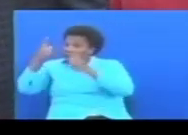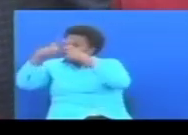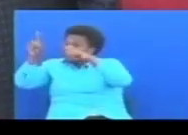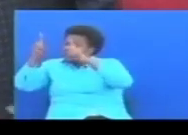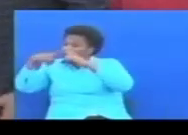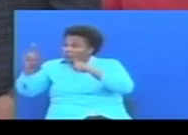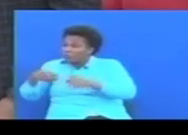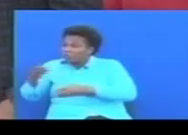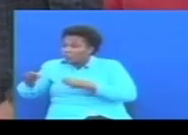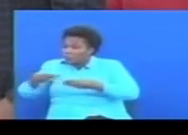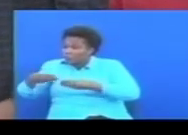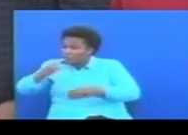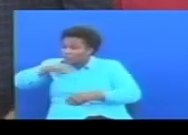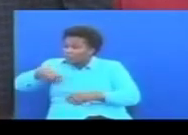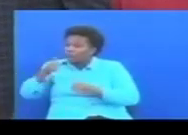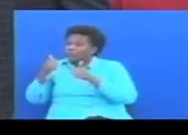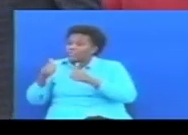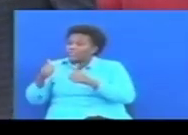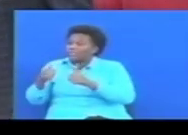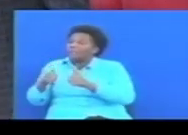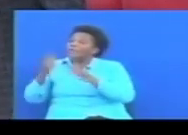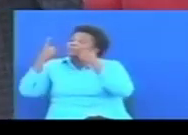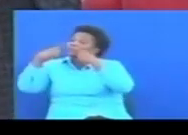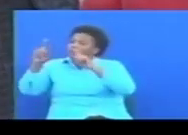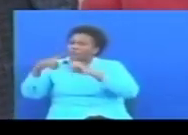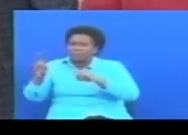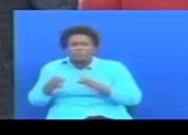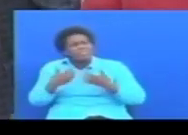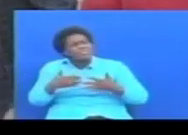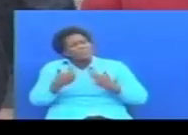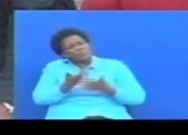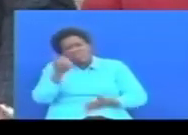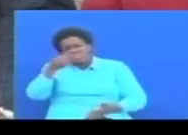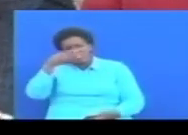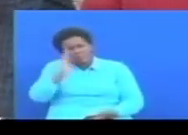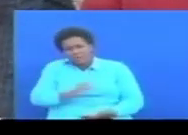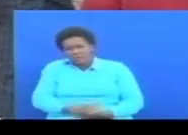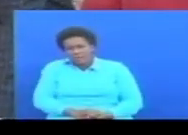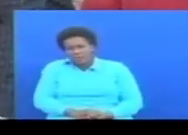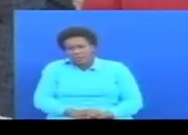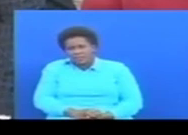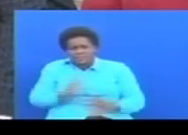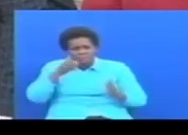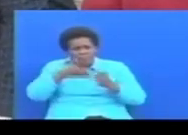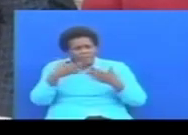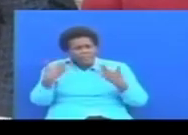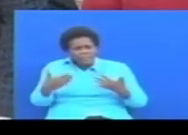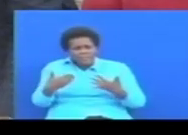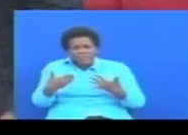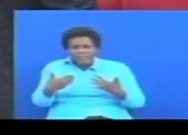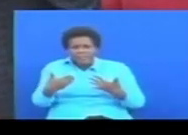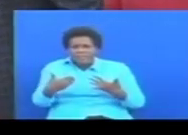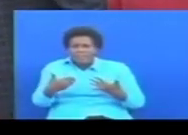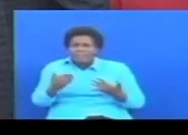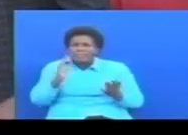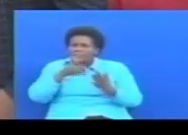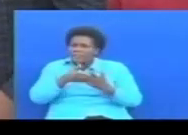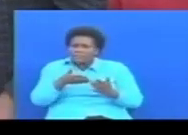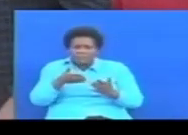unategemea mazao ya misitu. Lakini kwa nini serikali mpaka leo hii ile sesi haijapata kuongezwa kutoka